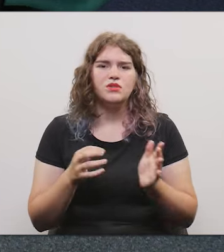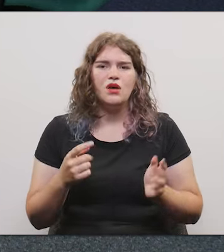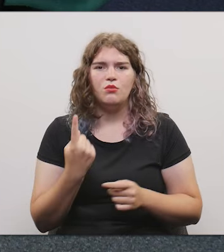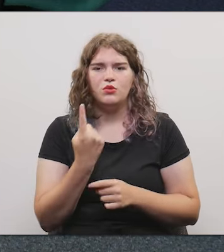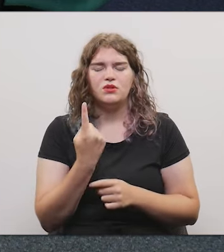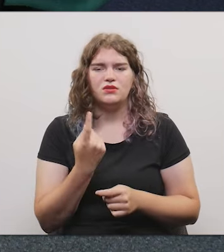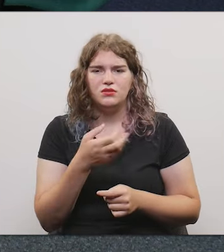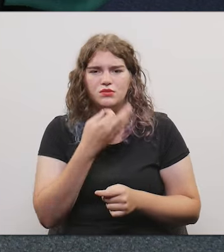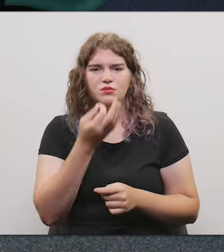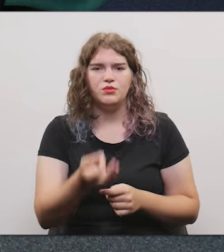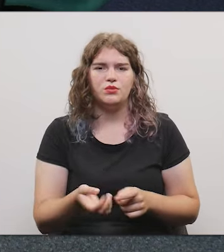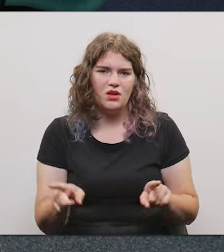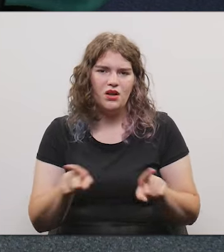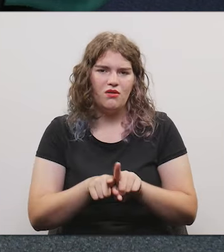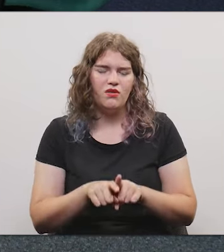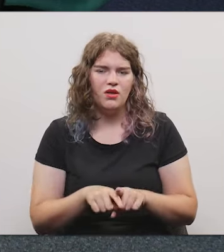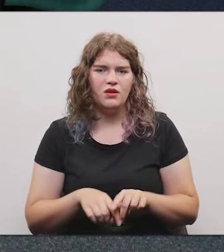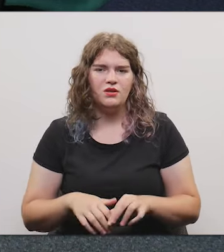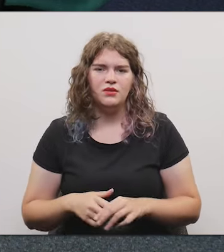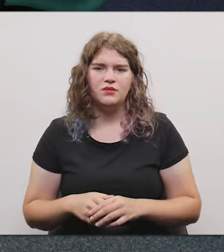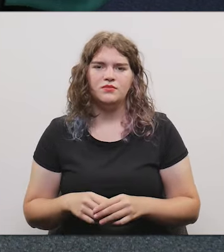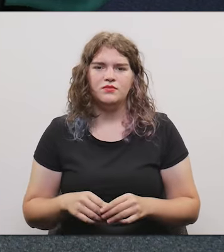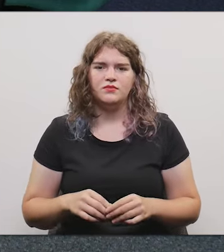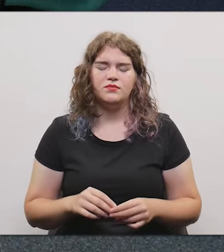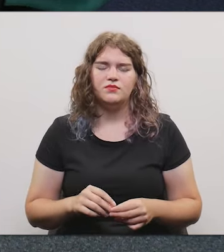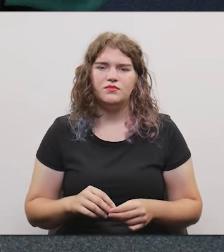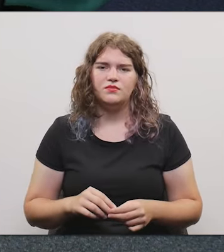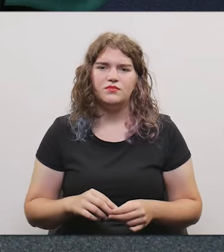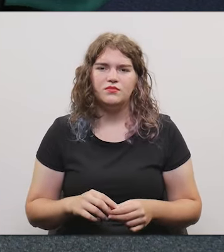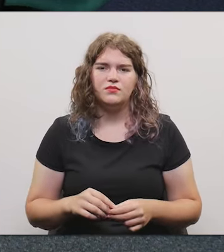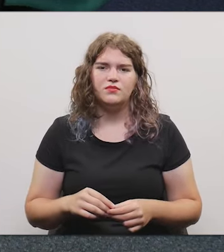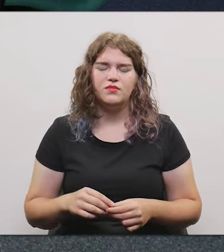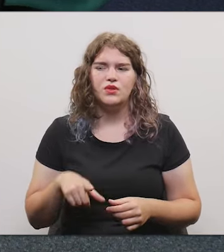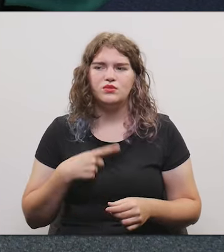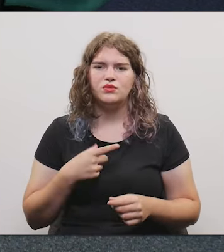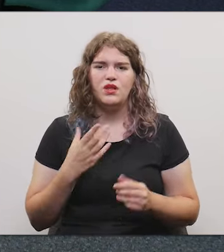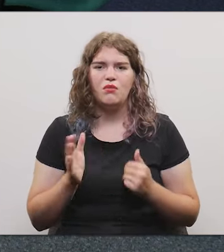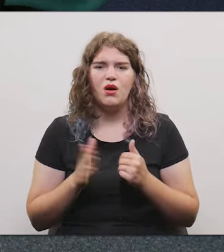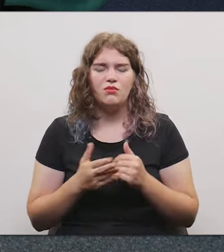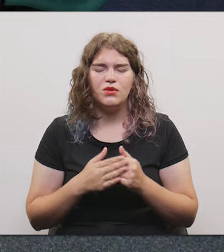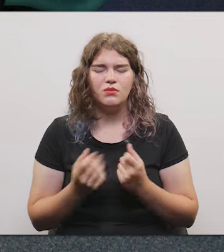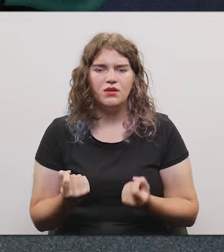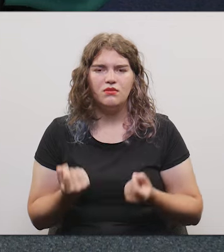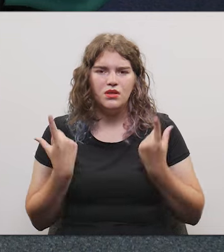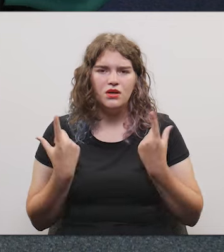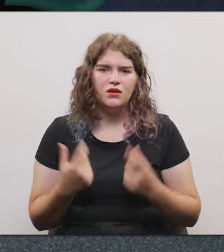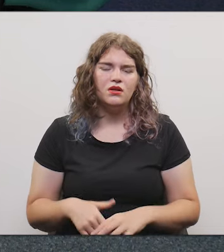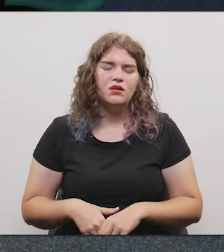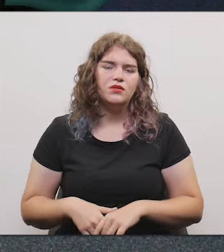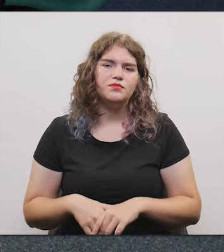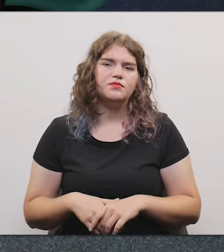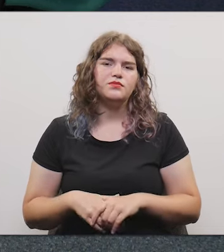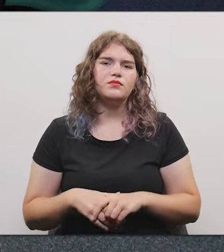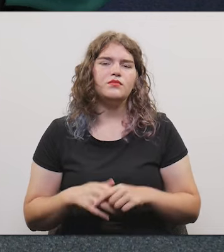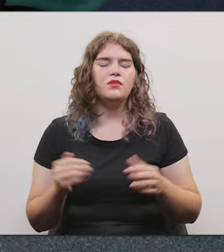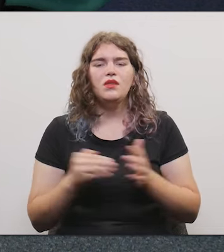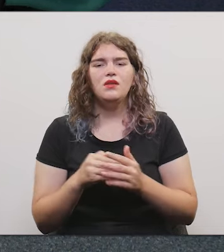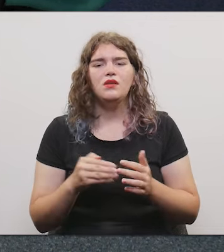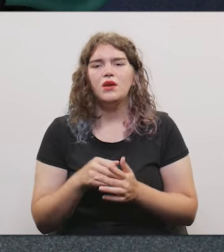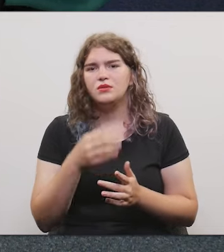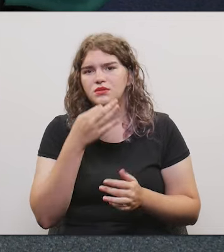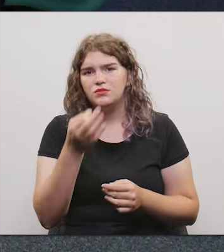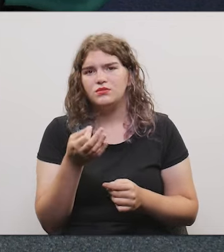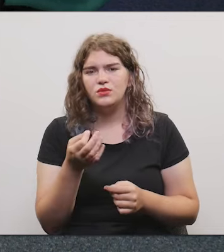Apropo, psalmul întâi. Da? Așa eu e. Mă gândeam în timp ce vorbeai acum. Da. Suntem aproape de sfârșit